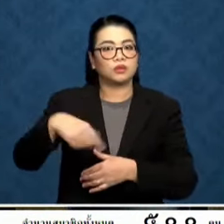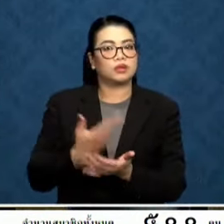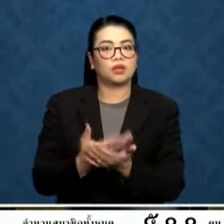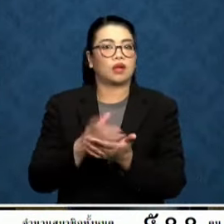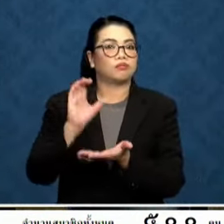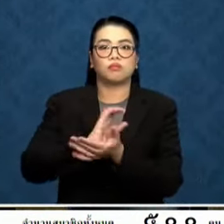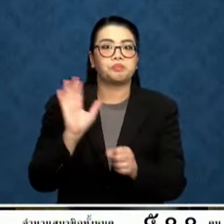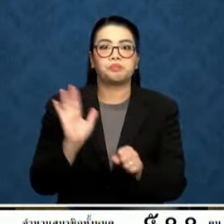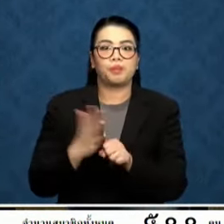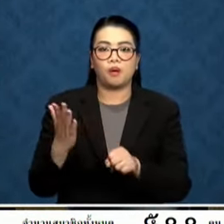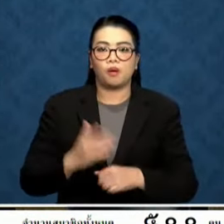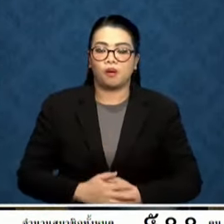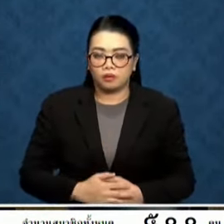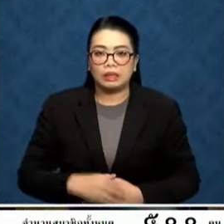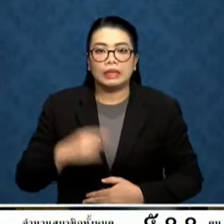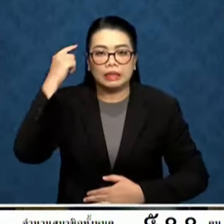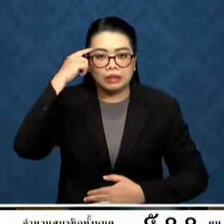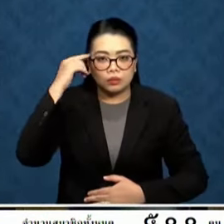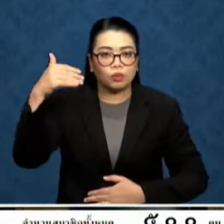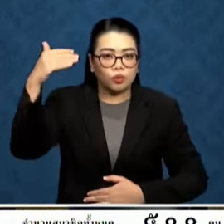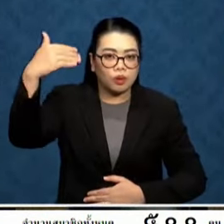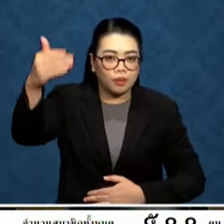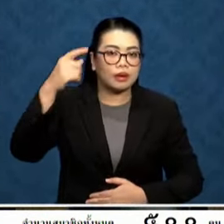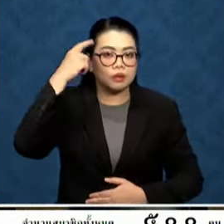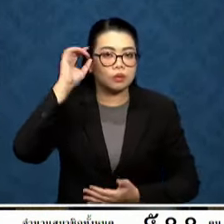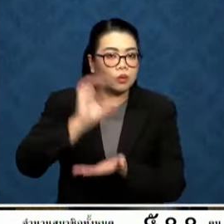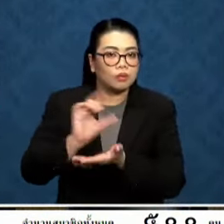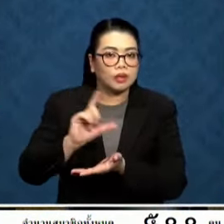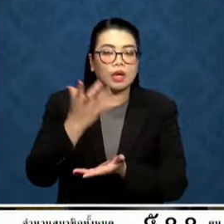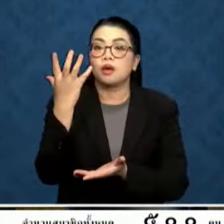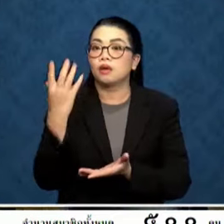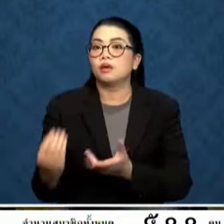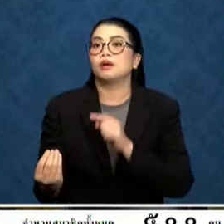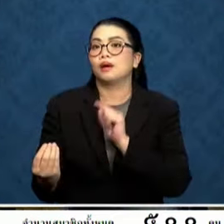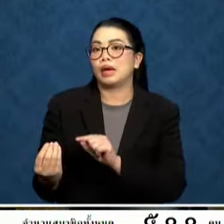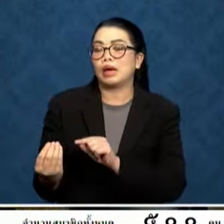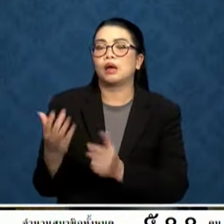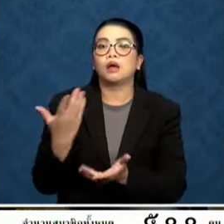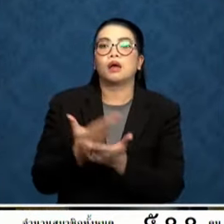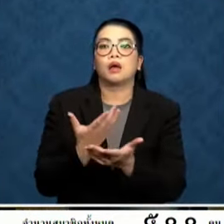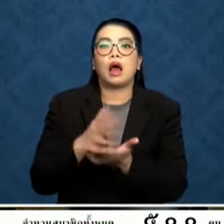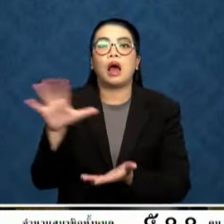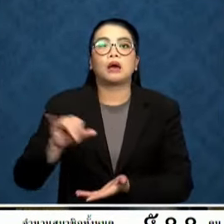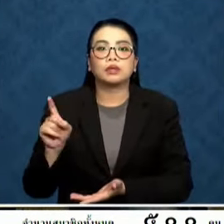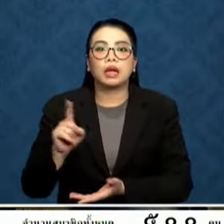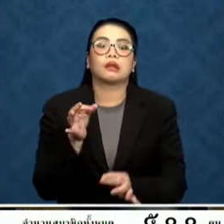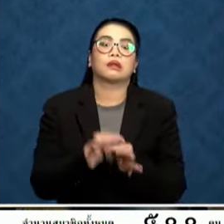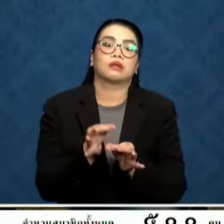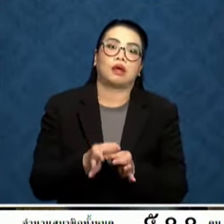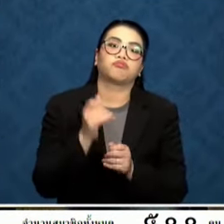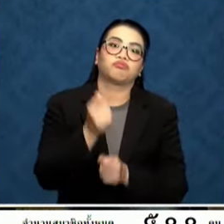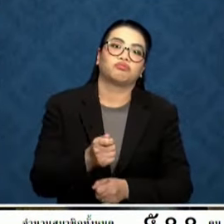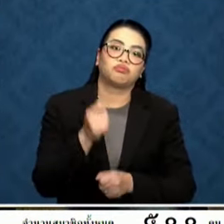ครับก็มีการคาดการณ์ต่อว่าที่เหลือก็จะใช้เงินจากธกส